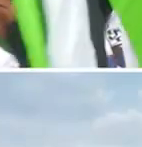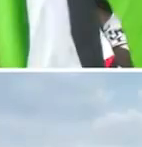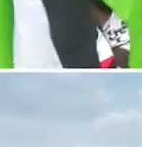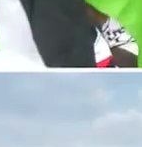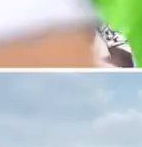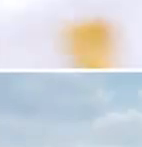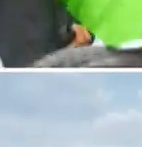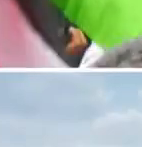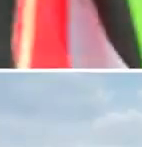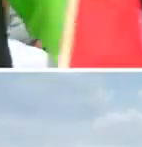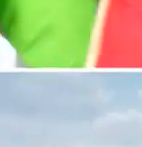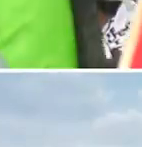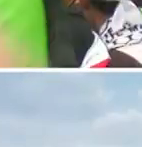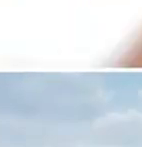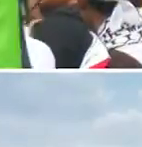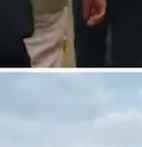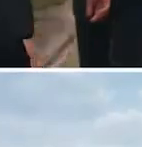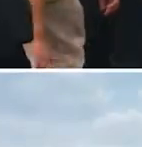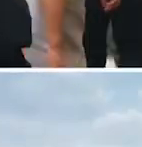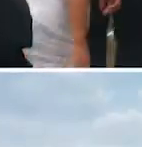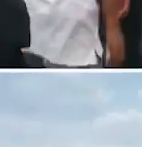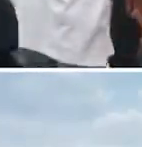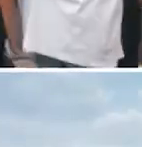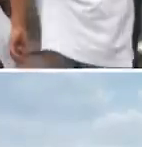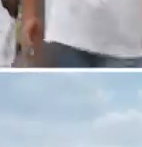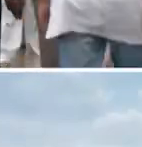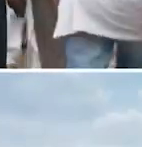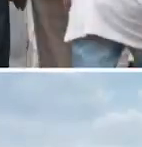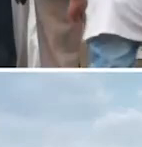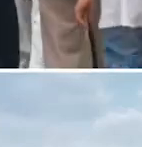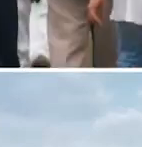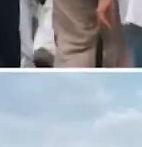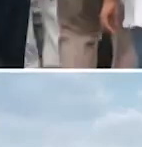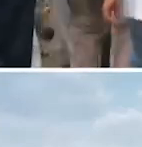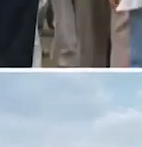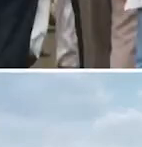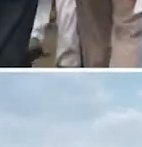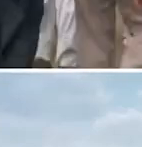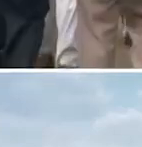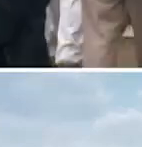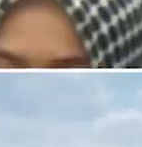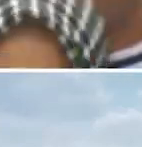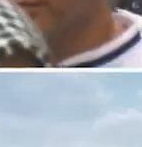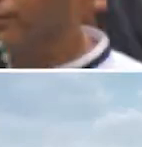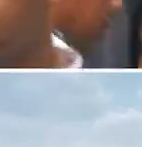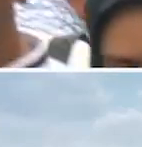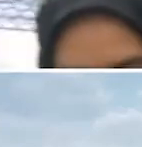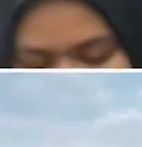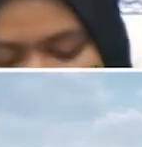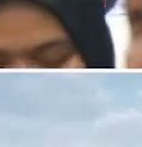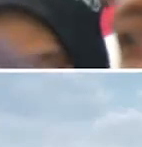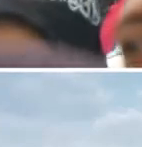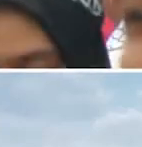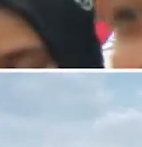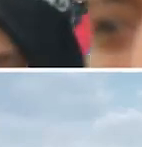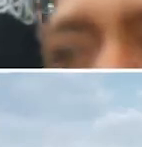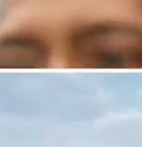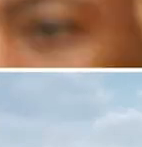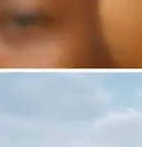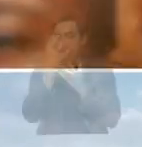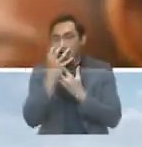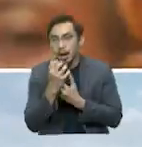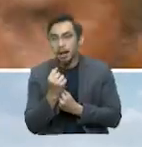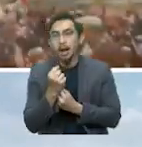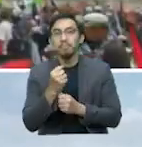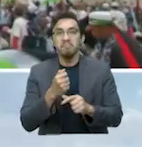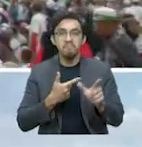bela Palestina. Sehingga tadi dilakukan adalah berdoa, kemudian beribadah untuk sama-sama berharap perang yang terjadi di